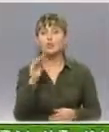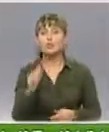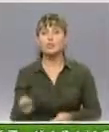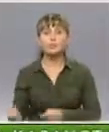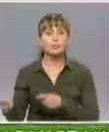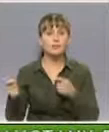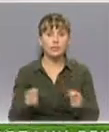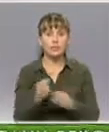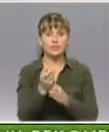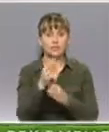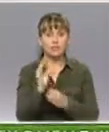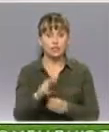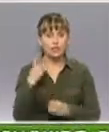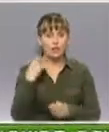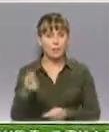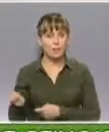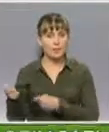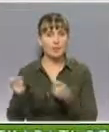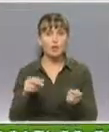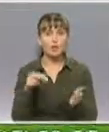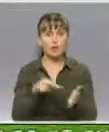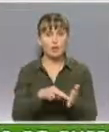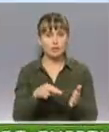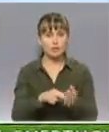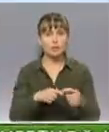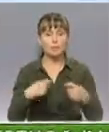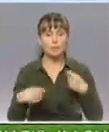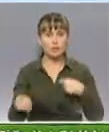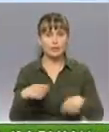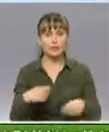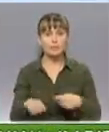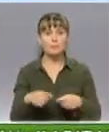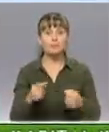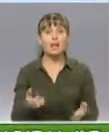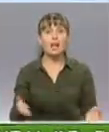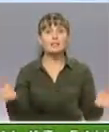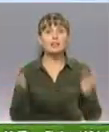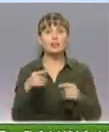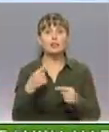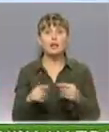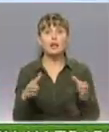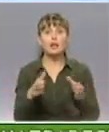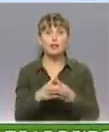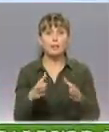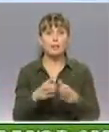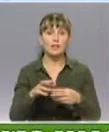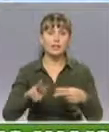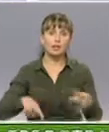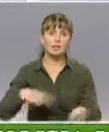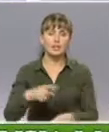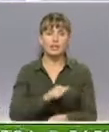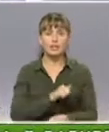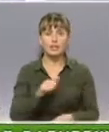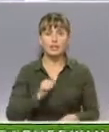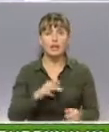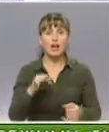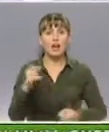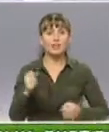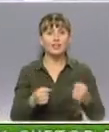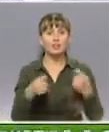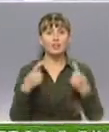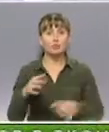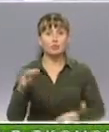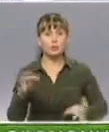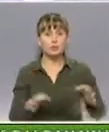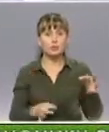тысяч тонн поступило в Алматы по ценам, которые предлагают импортеры. Остальную разницу компания компенсировала сама. А вот владельцы других АЗС